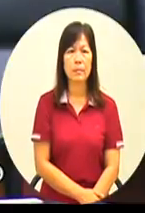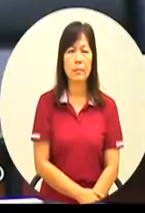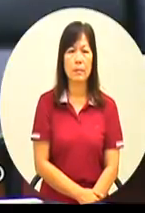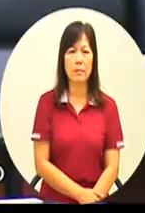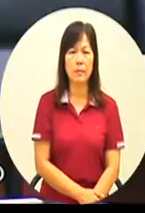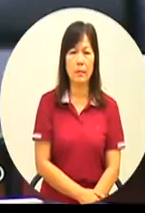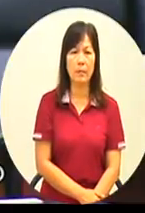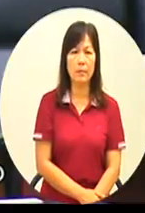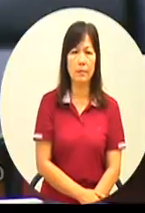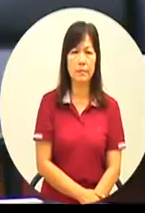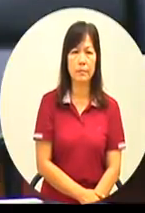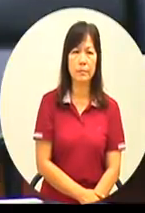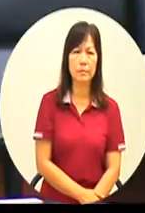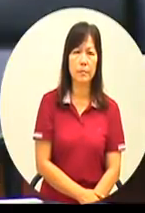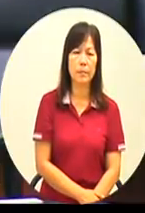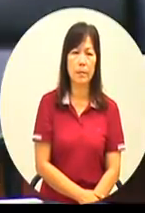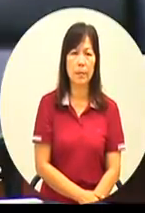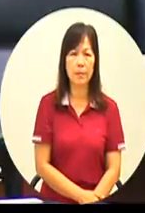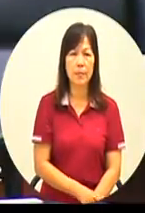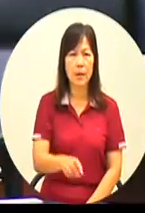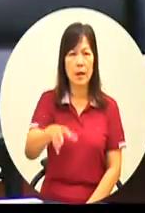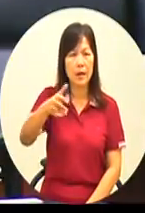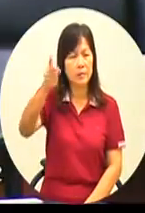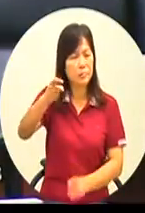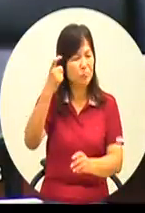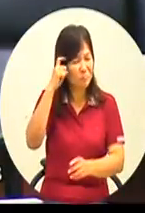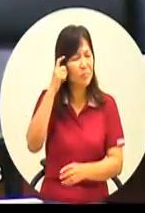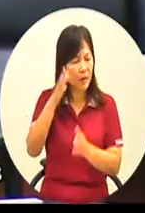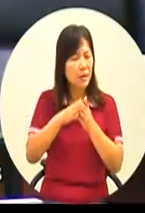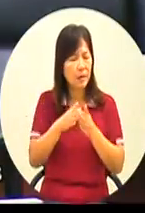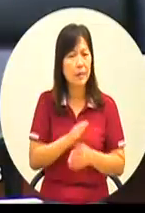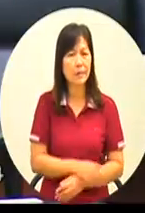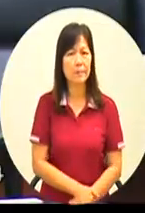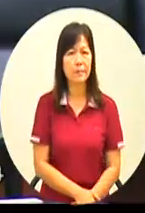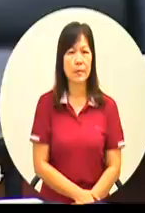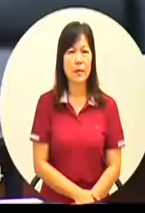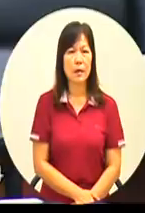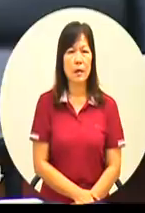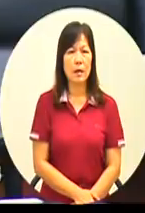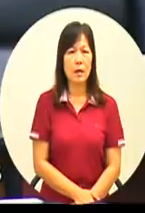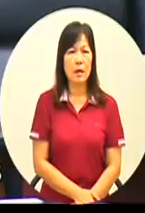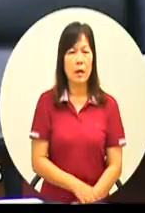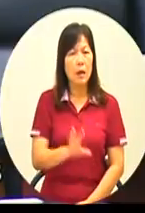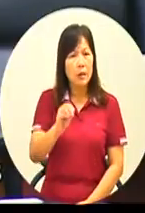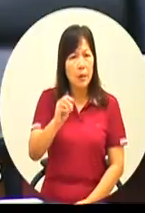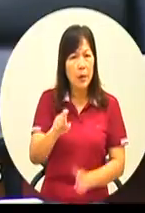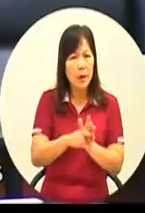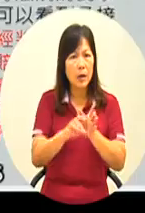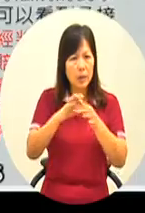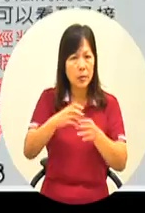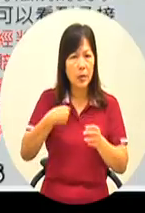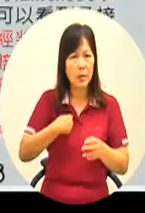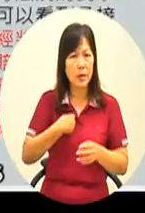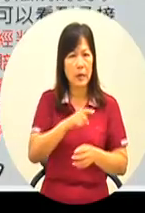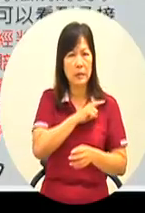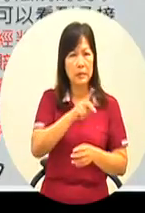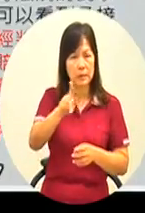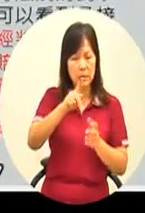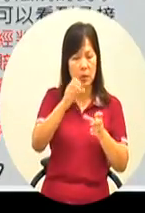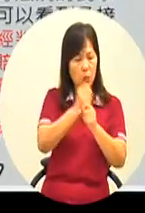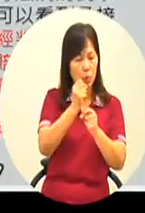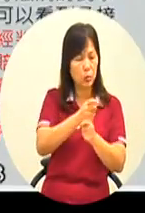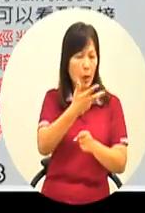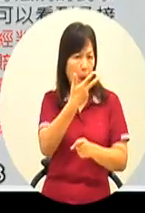啊，局长，你再思考一下哈。有没有获取？因为他用借用职务之